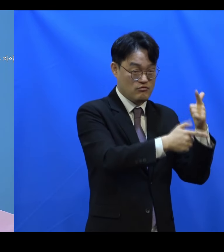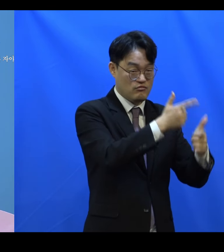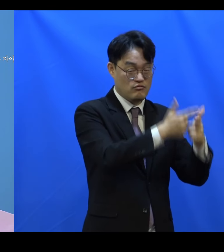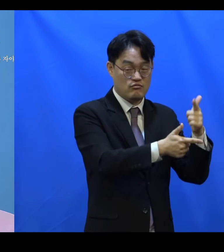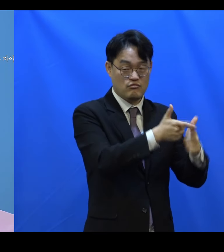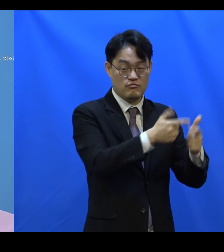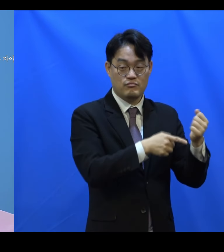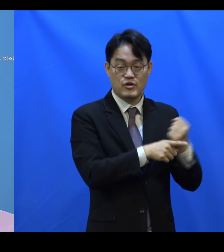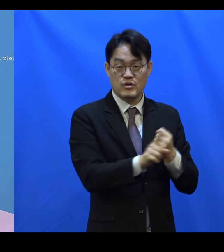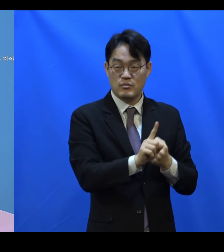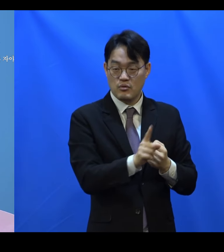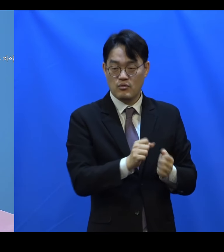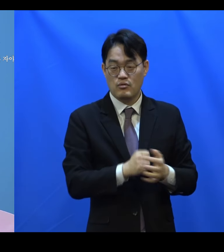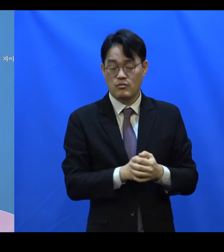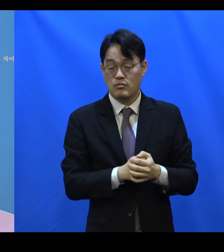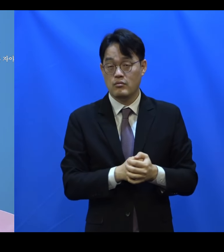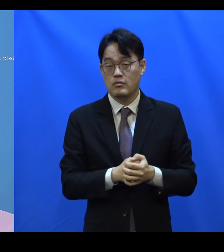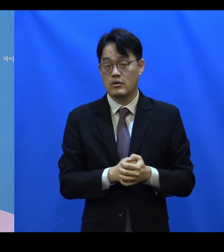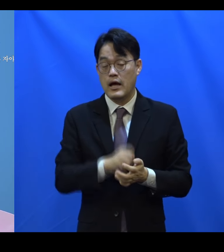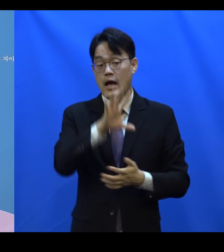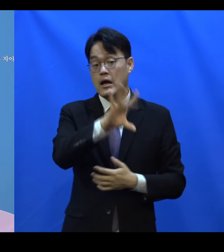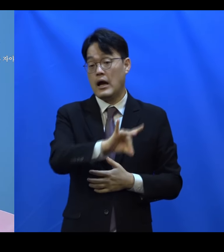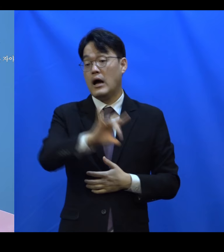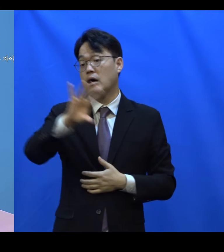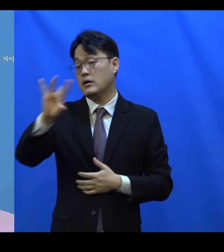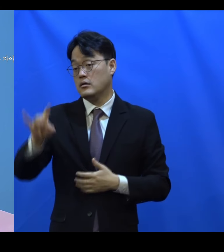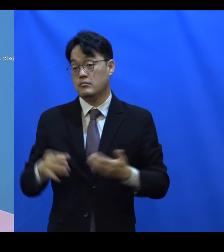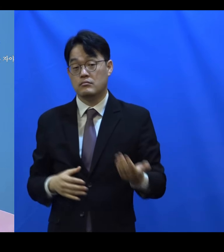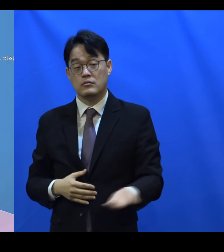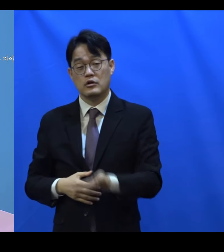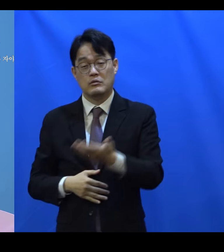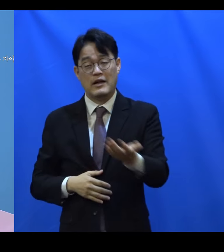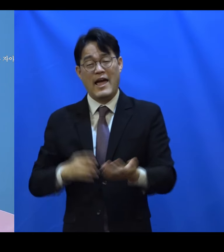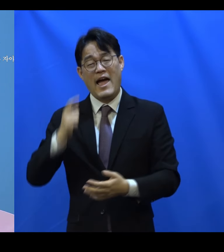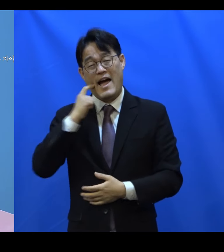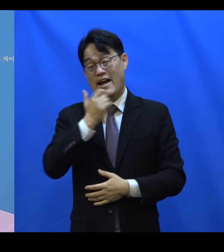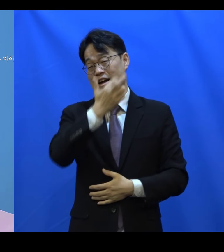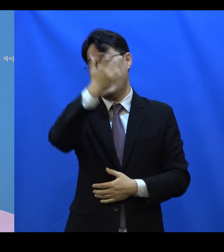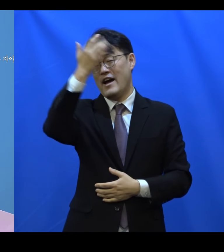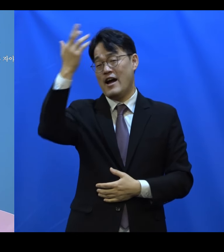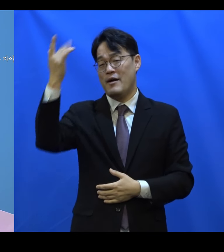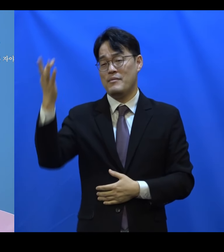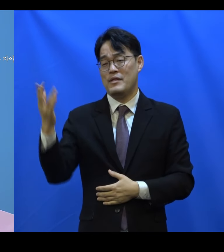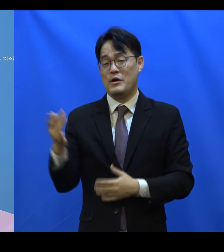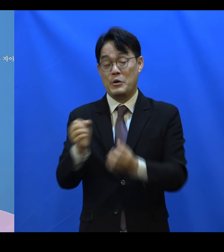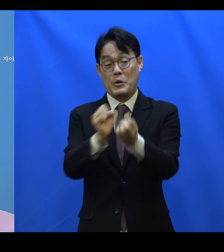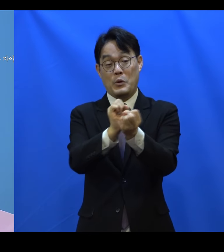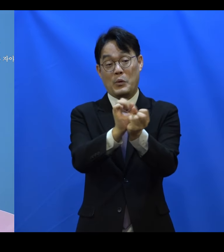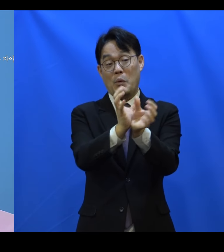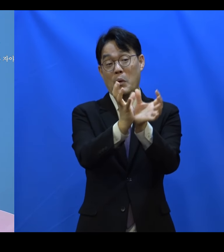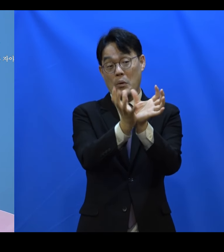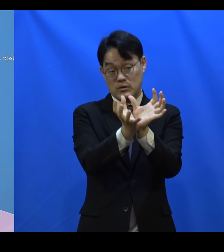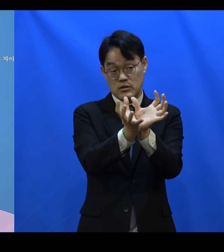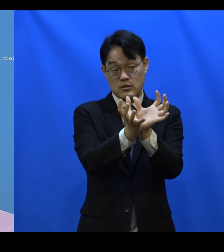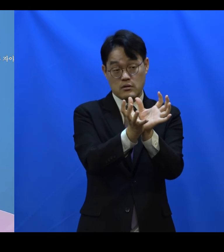종종 가장 아름다운 들꽃들이 가시더물 가운데서 발견됩니다.